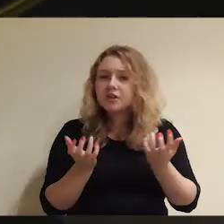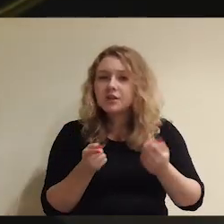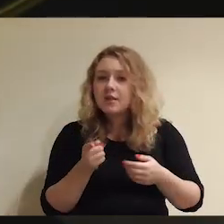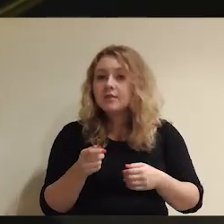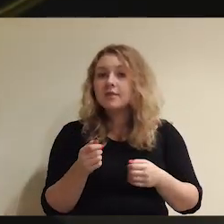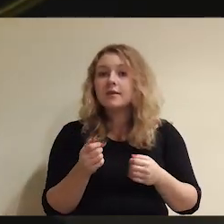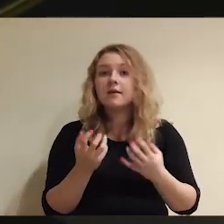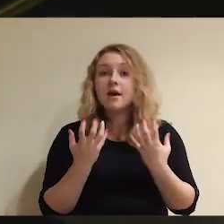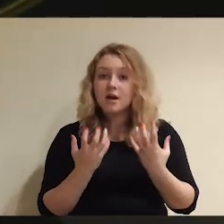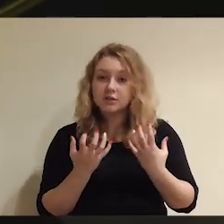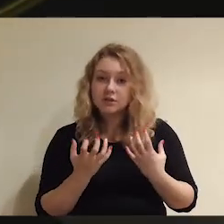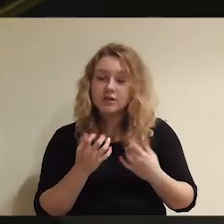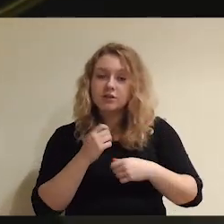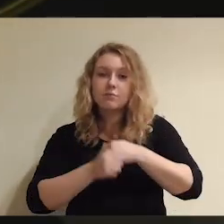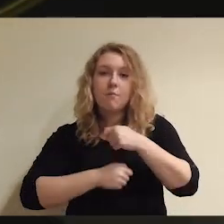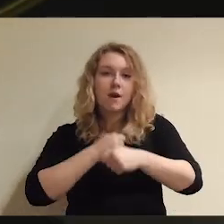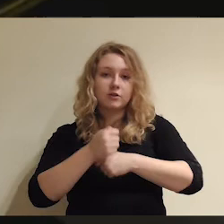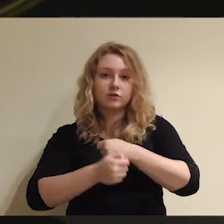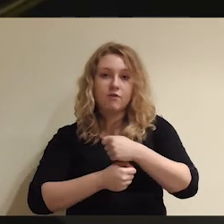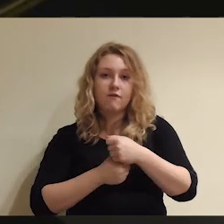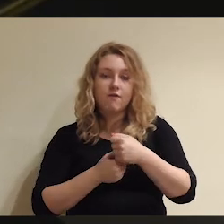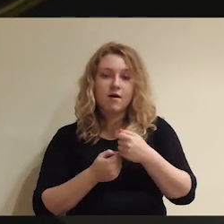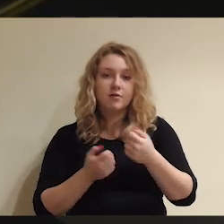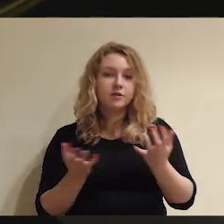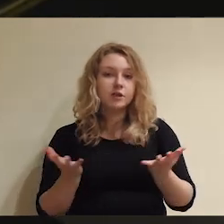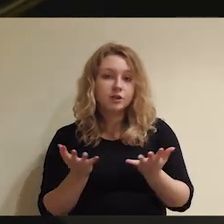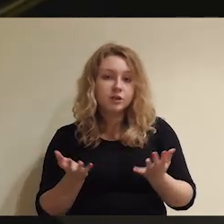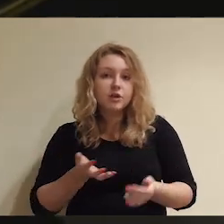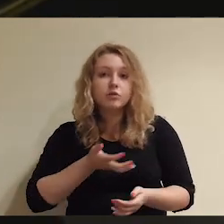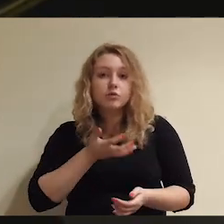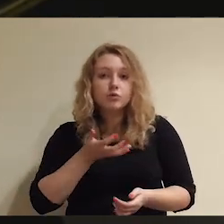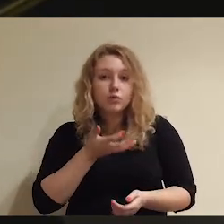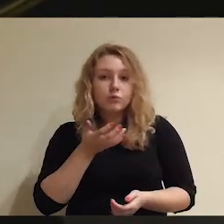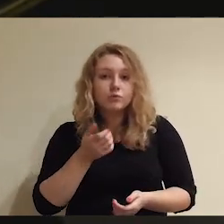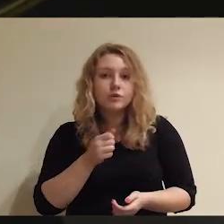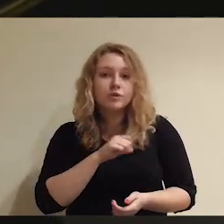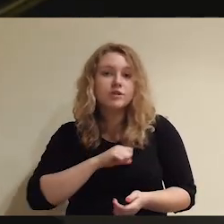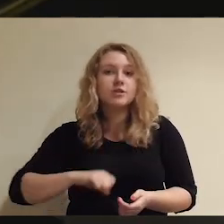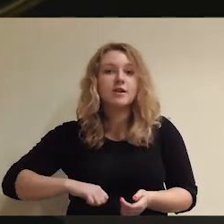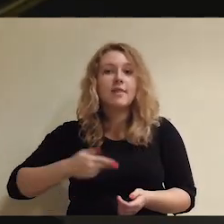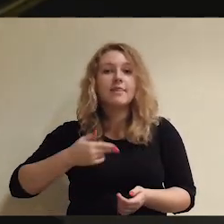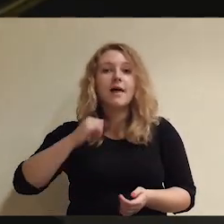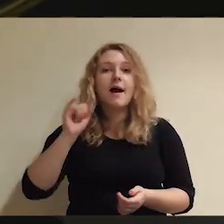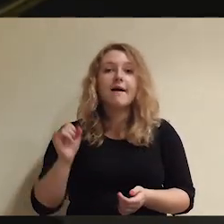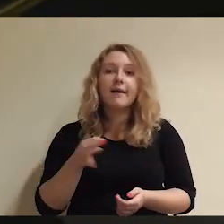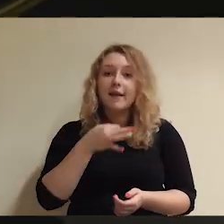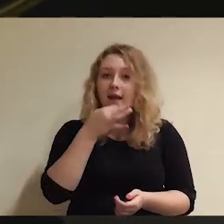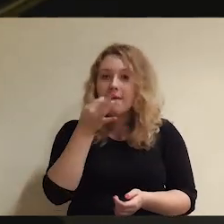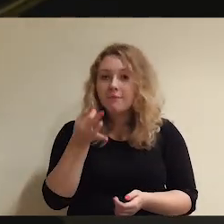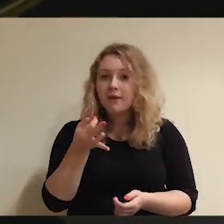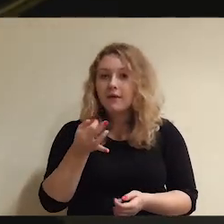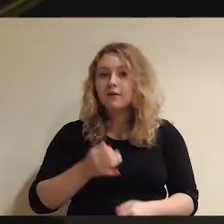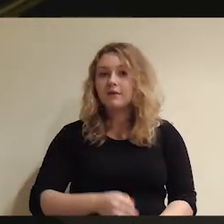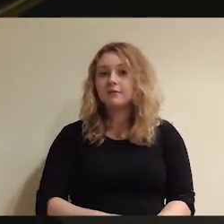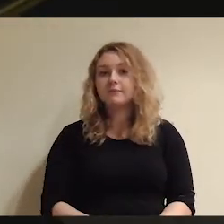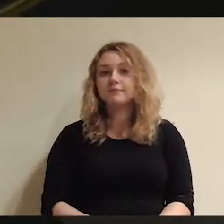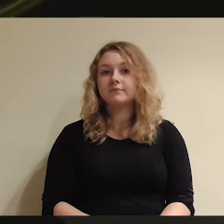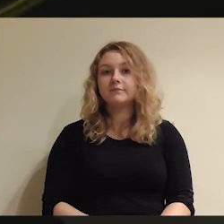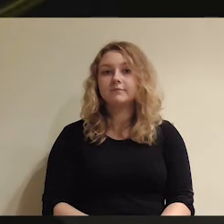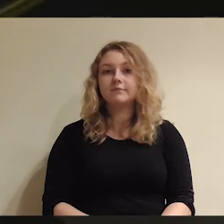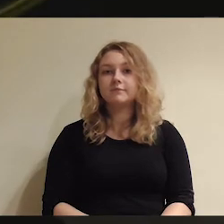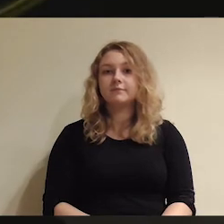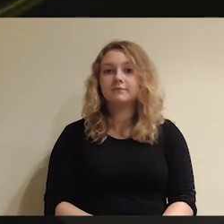I pomyśl, gdzie ty byś chciał pracować. Gdzie czułbyś się najlepiej.